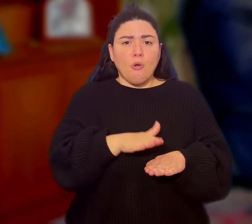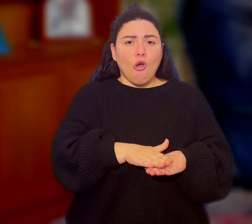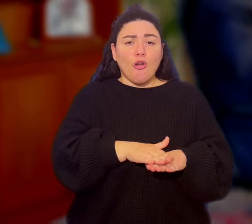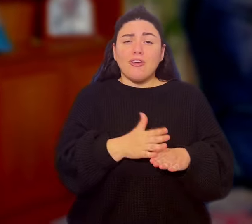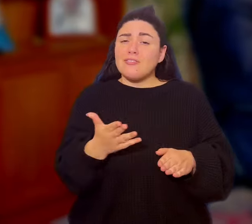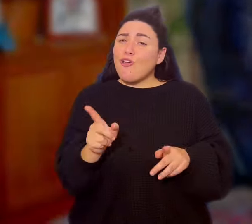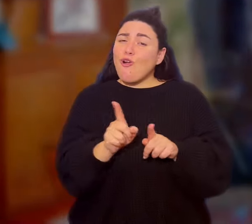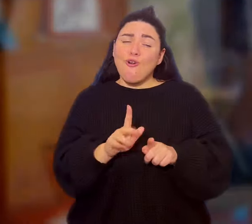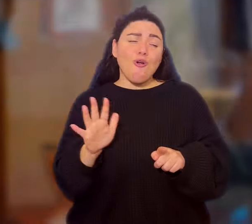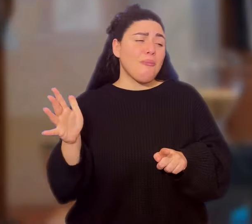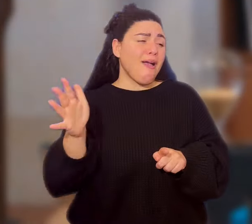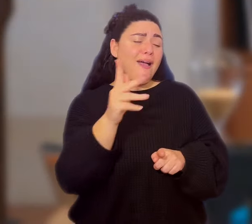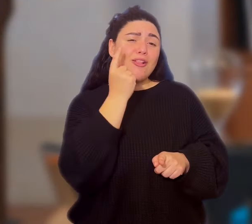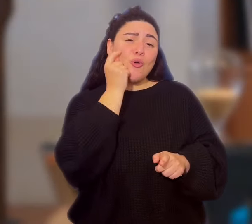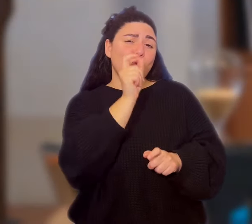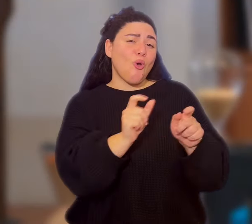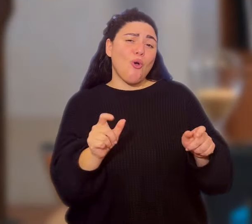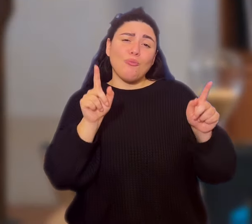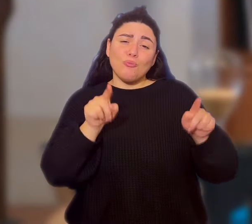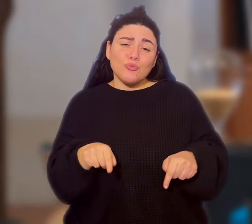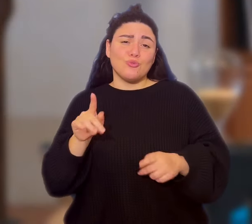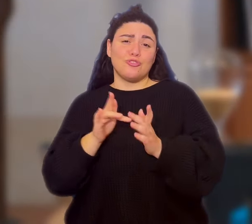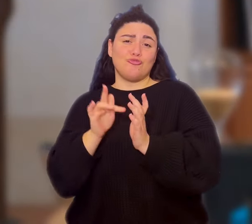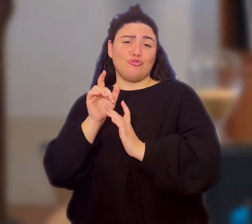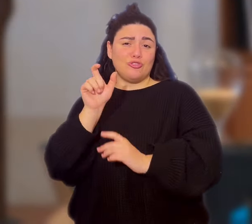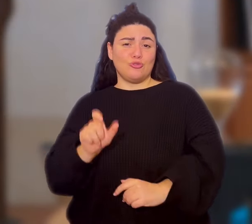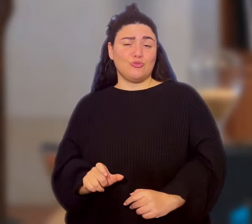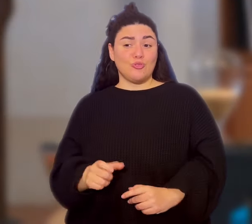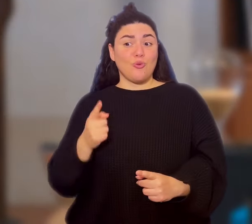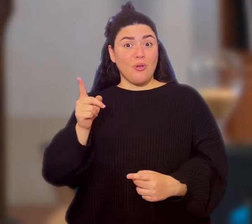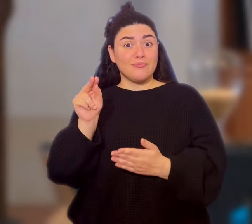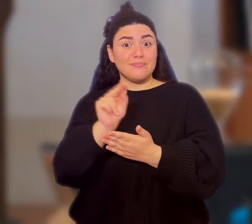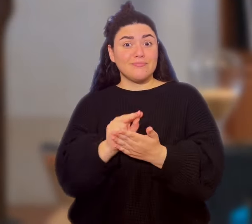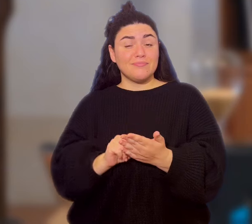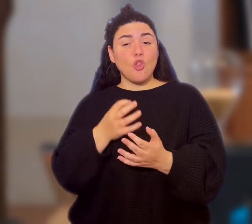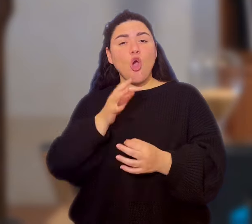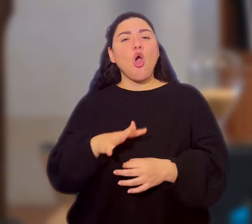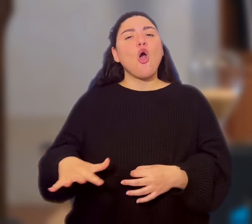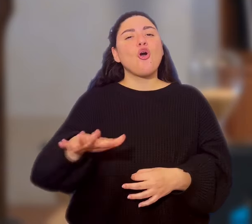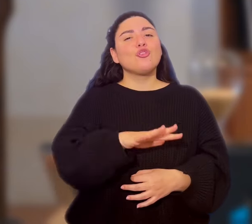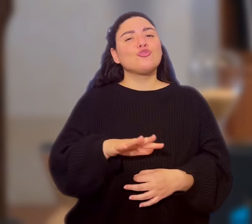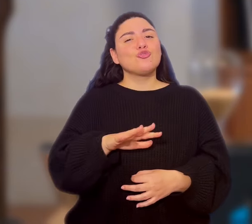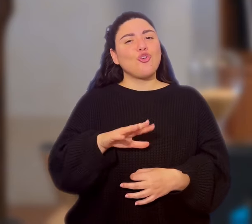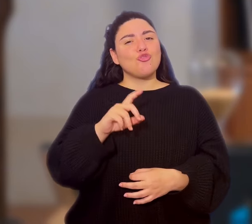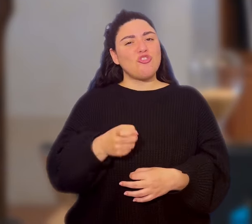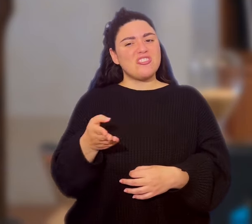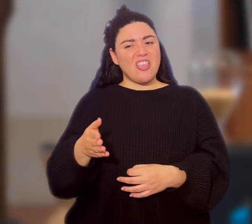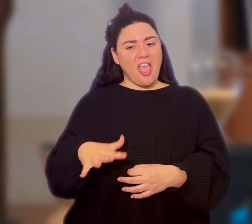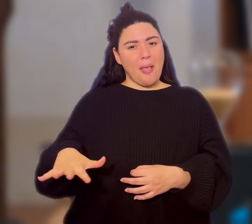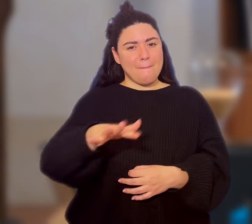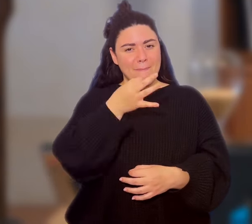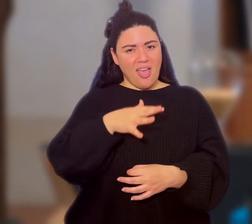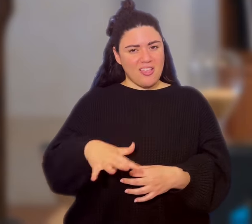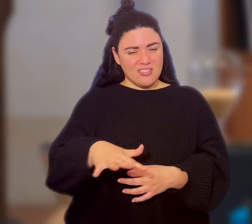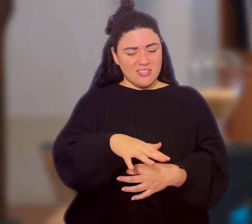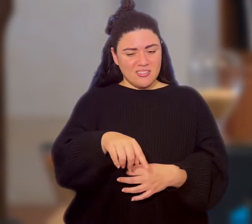patrimonio comune di tutti gli uomini quando descriverà Gesù nell'orto del getzemani Marco non